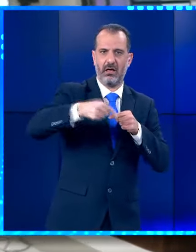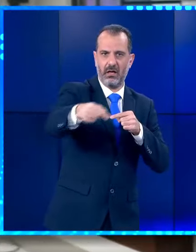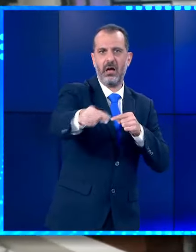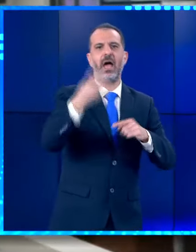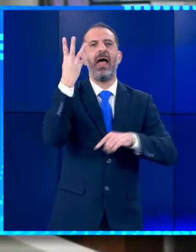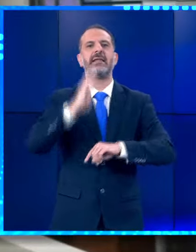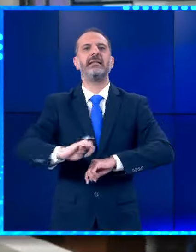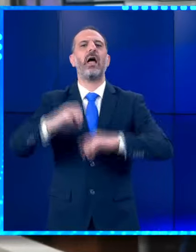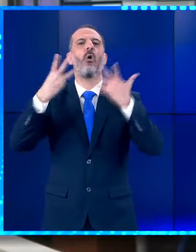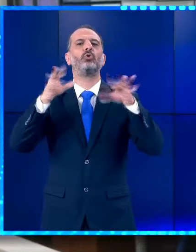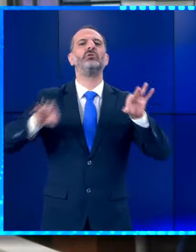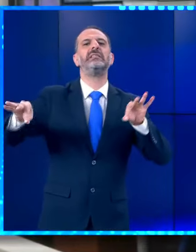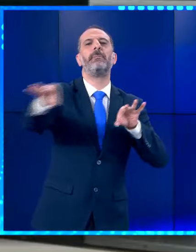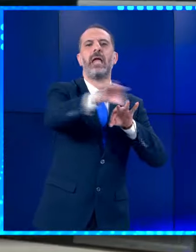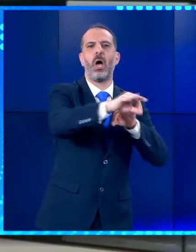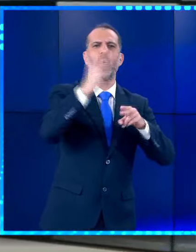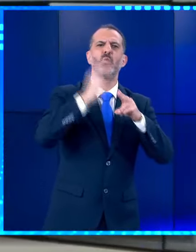Υπότιτλοι AUTHORWAVE